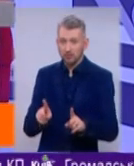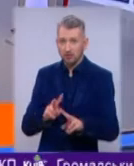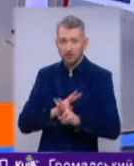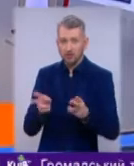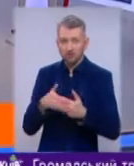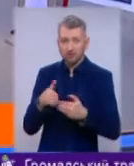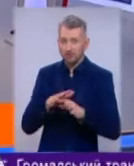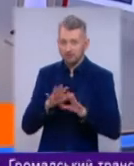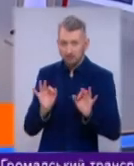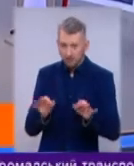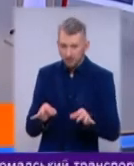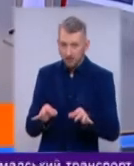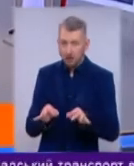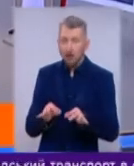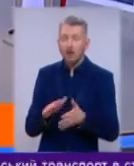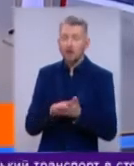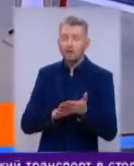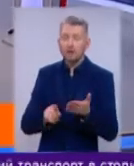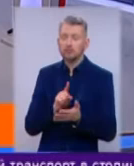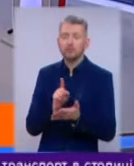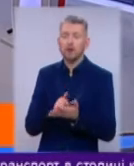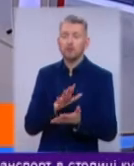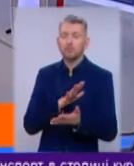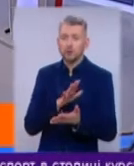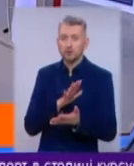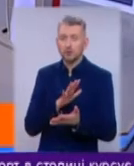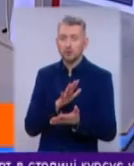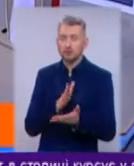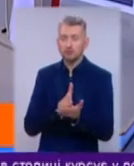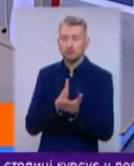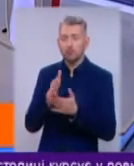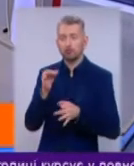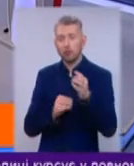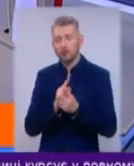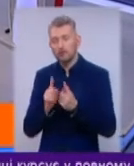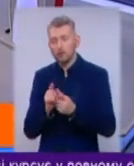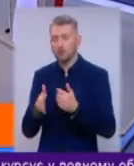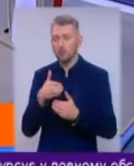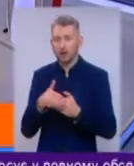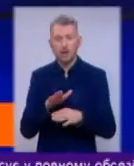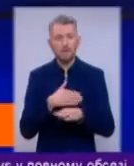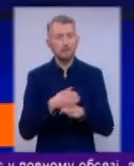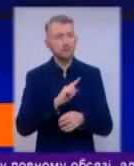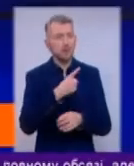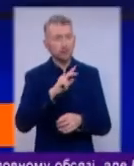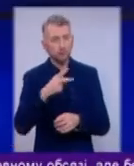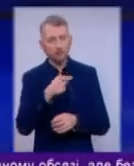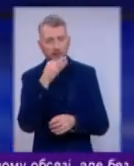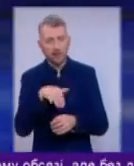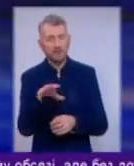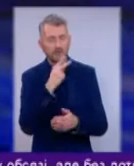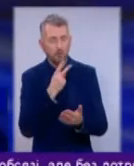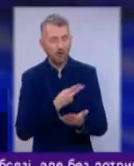несе покарання. Що тут далі має йти за сценарієм в плані судової реформи і покарання? Між першим і другим, ви сказали, всі